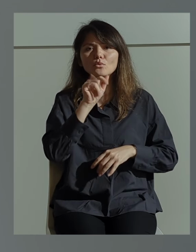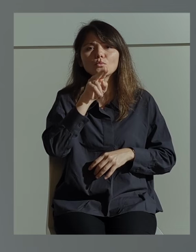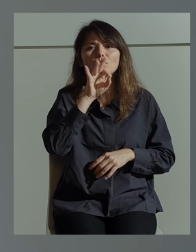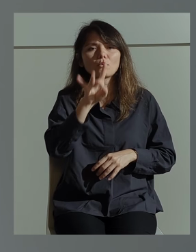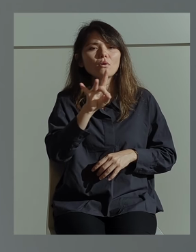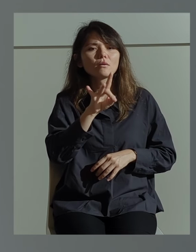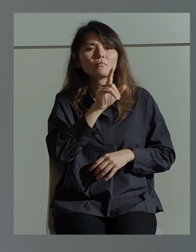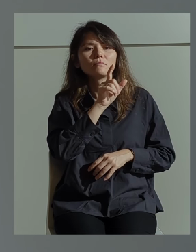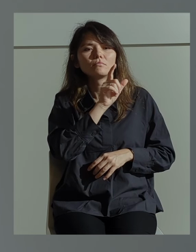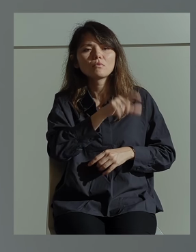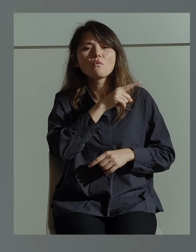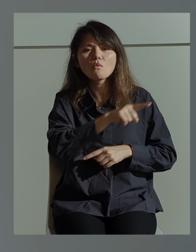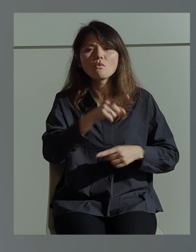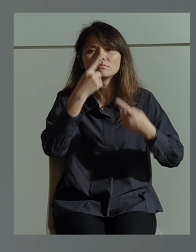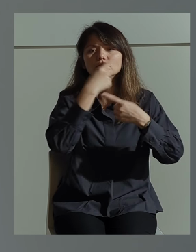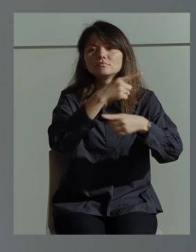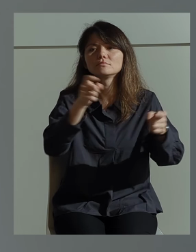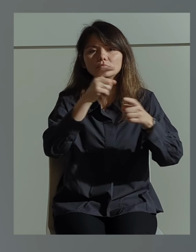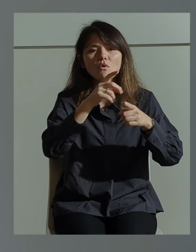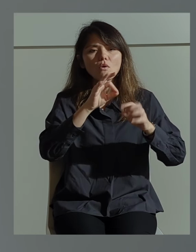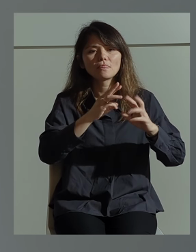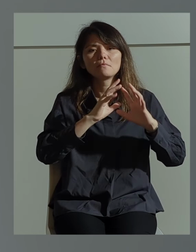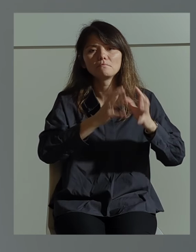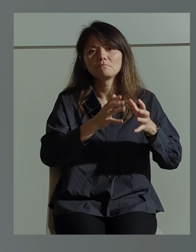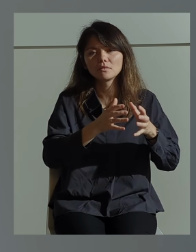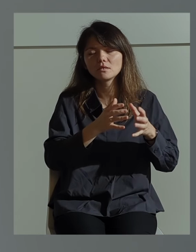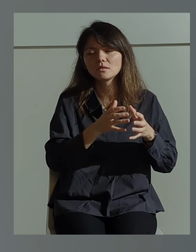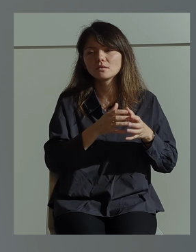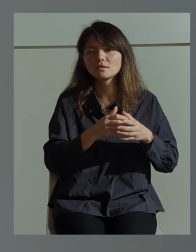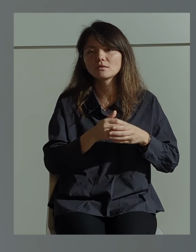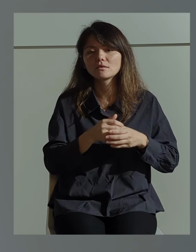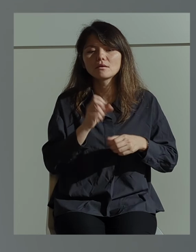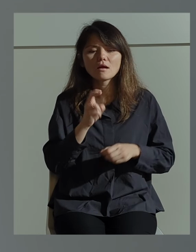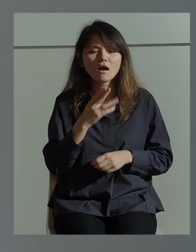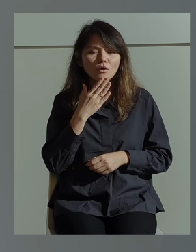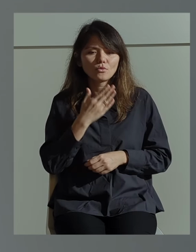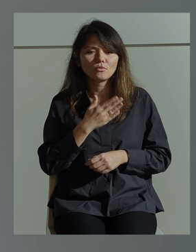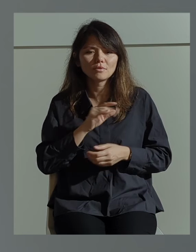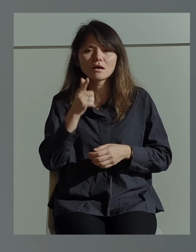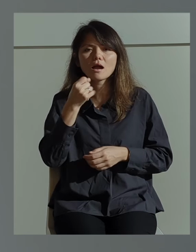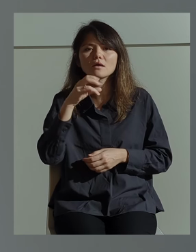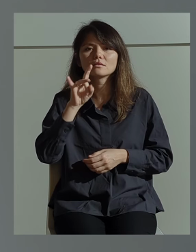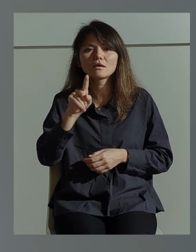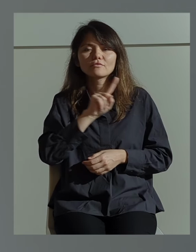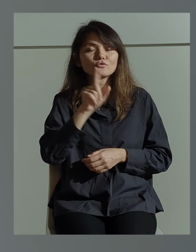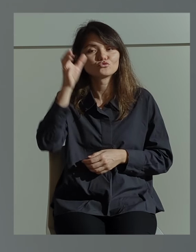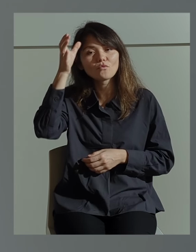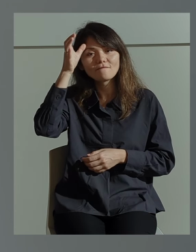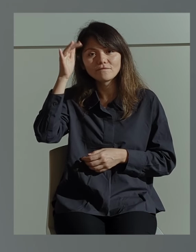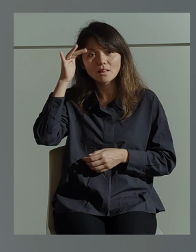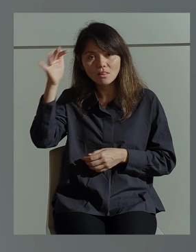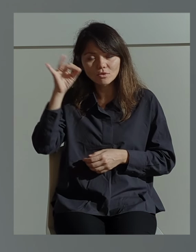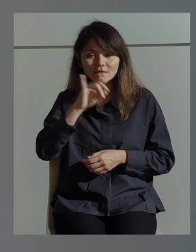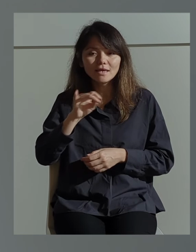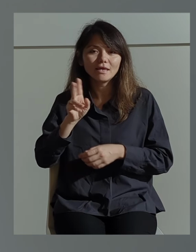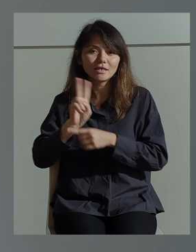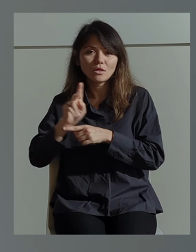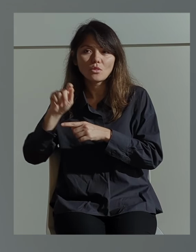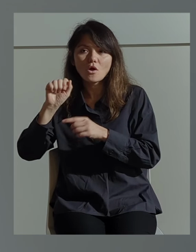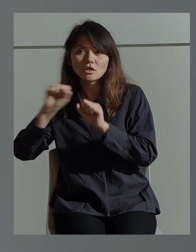человека который вещает от мира там как э любил говорить гадар что у философов и кинорежиссёром